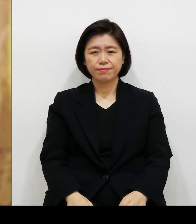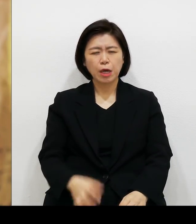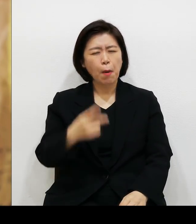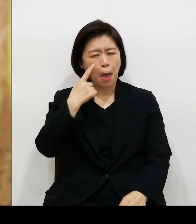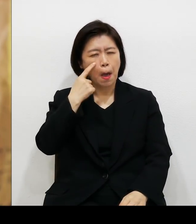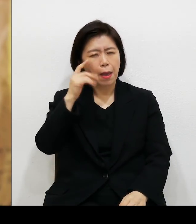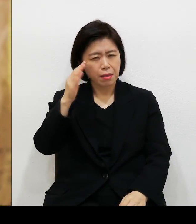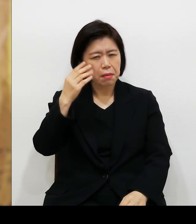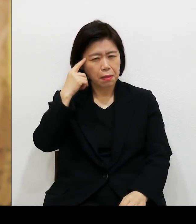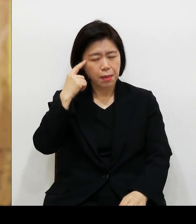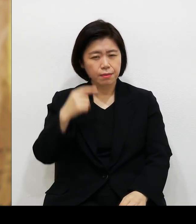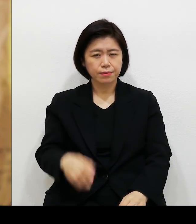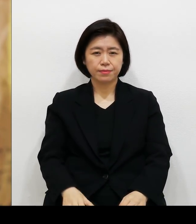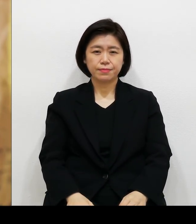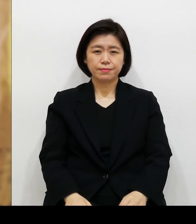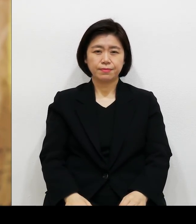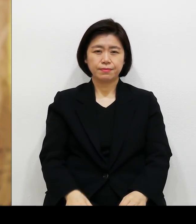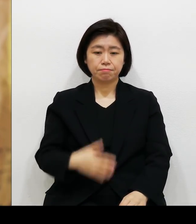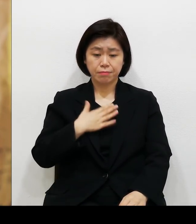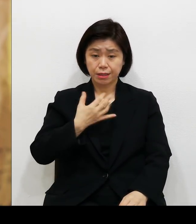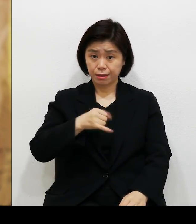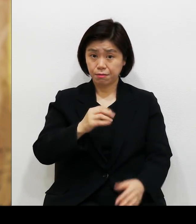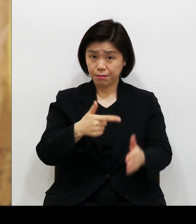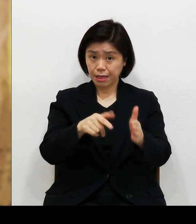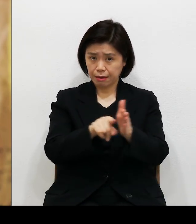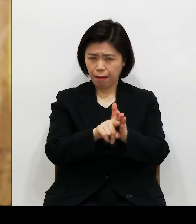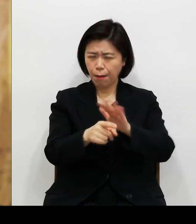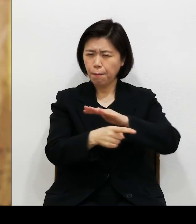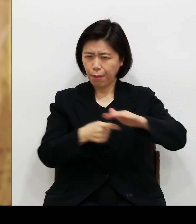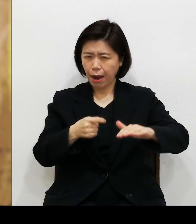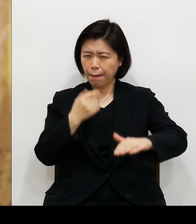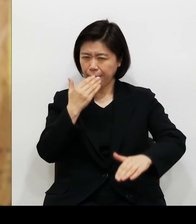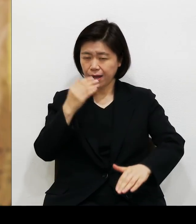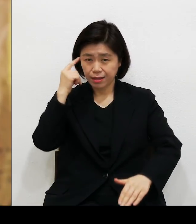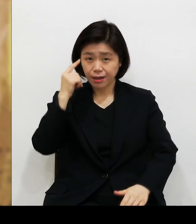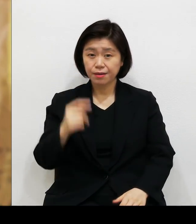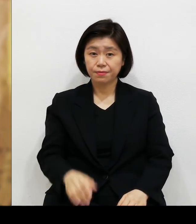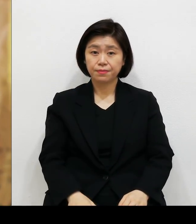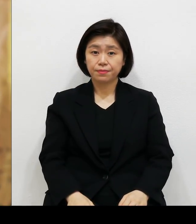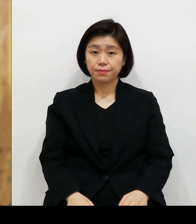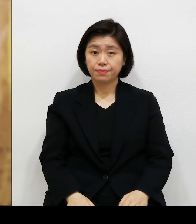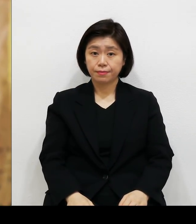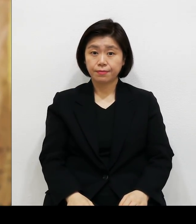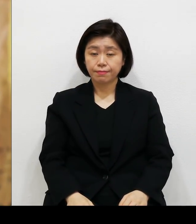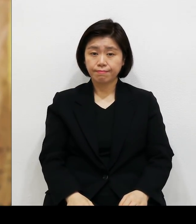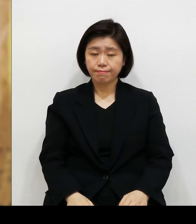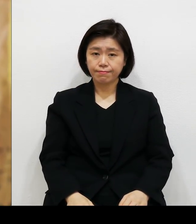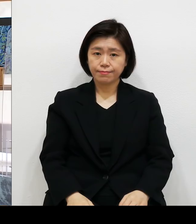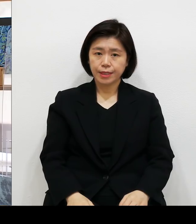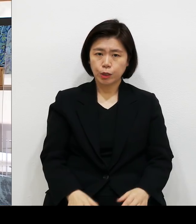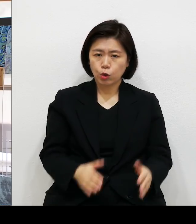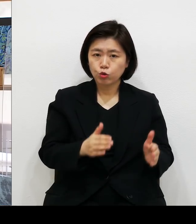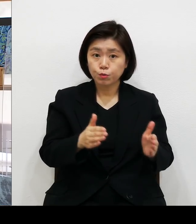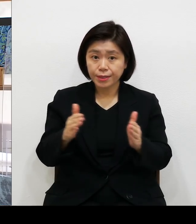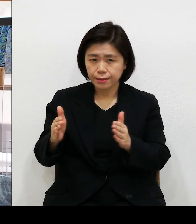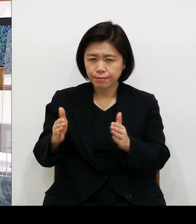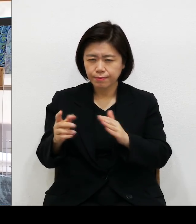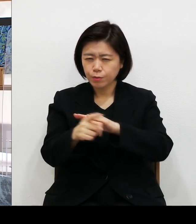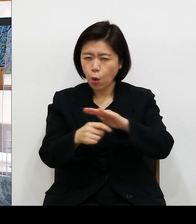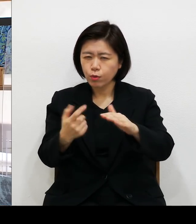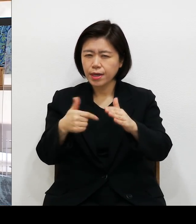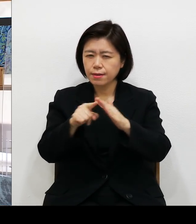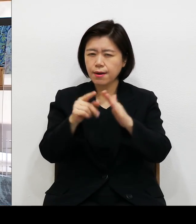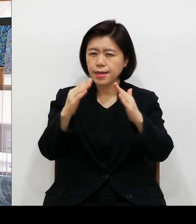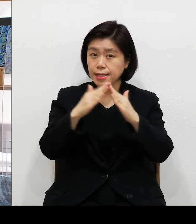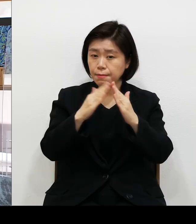내 새끼 살리자는데 그거라도 해야지 막 이런 나쁜 생각을 하게 된 거예요. 네. 그리고 막 주섬주섬 잠든 애기 조심조심